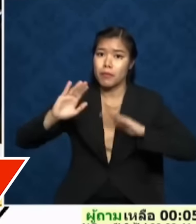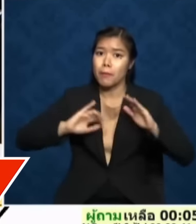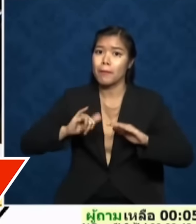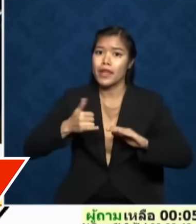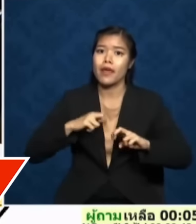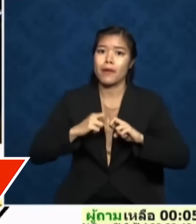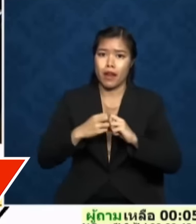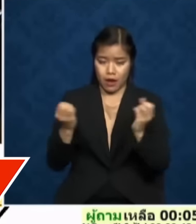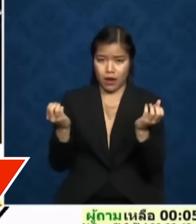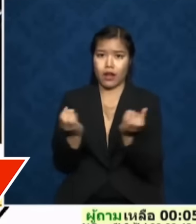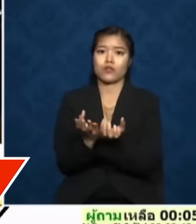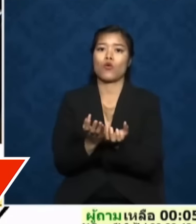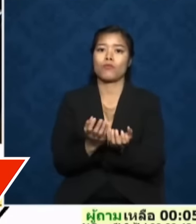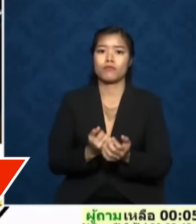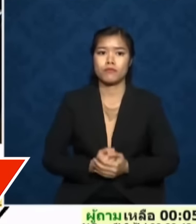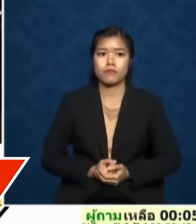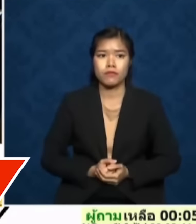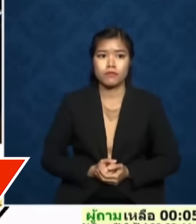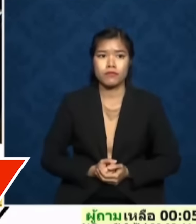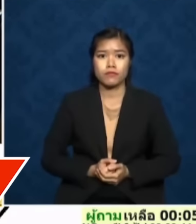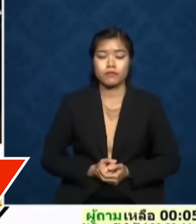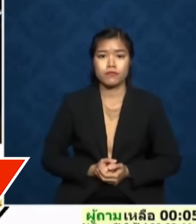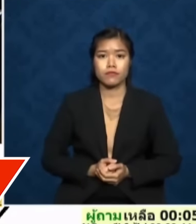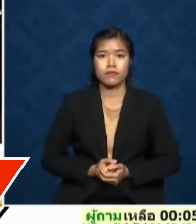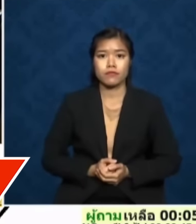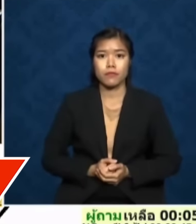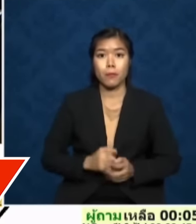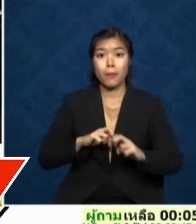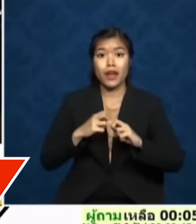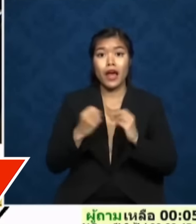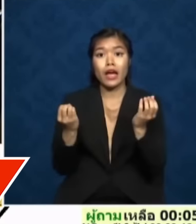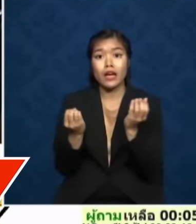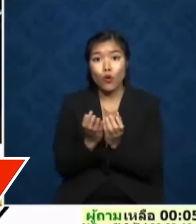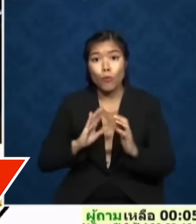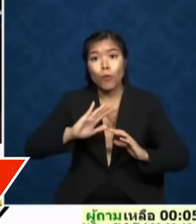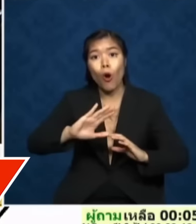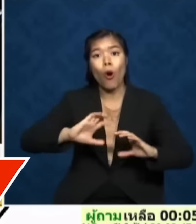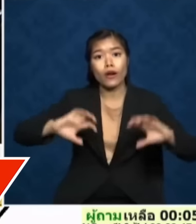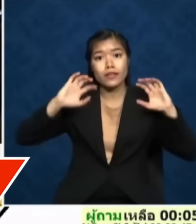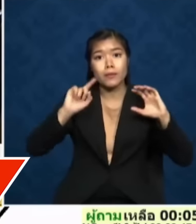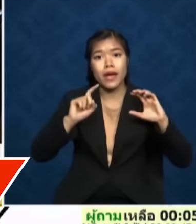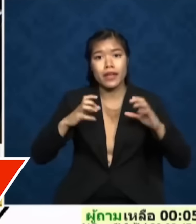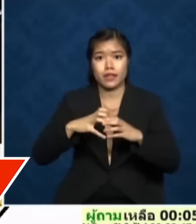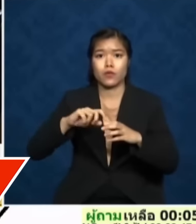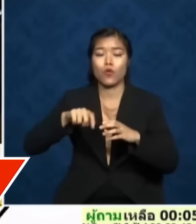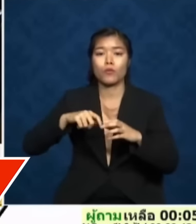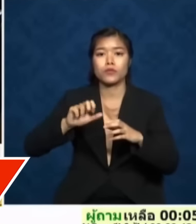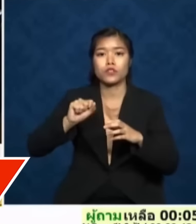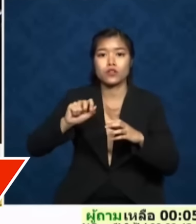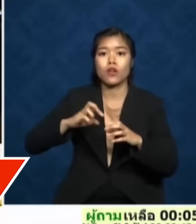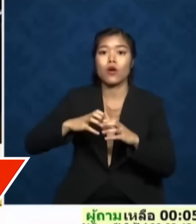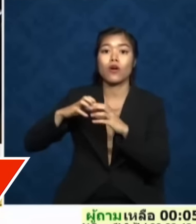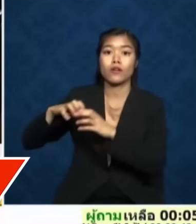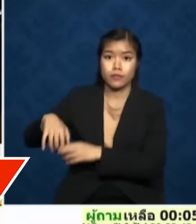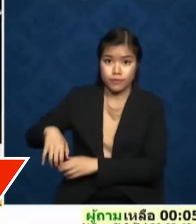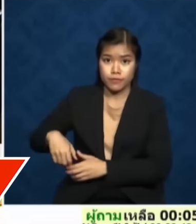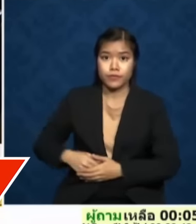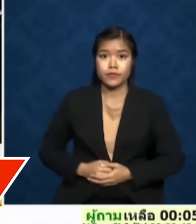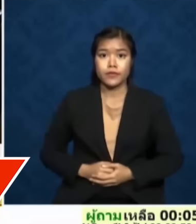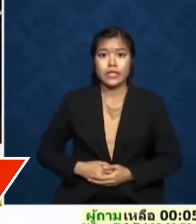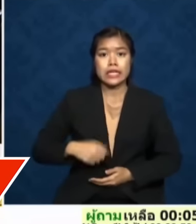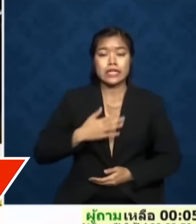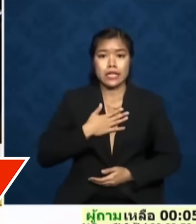ะครับวางงานยังไงครับ1ประเด็นเรื่องส.ส.ร.ตัดออกไปครับสุดท้ายผมกังว